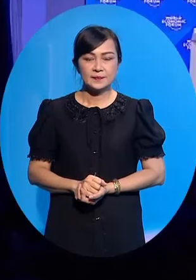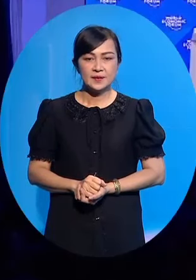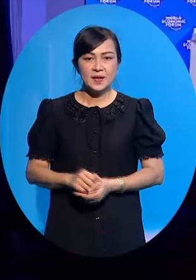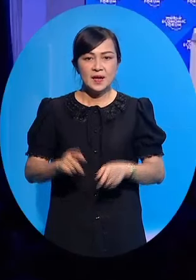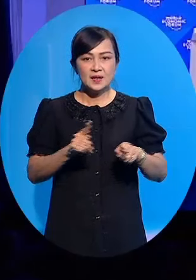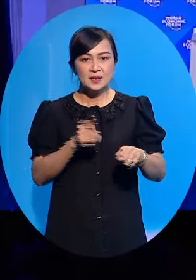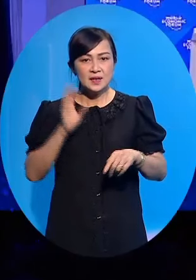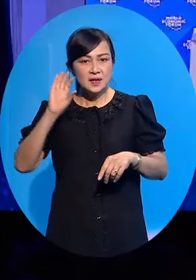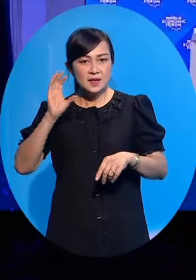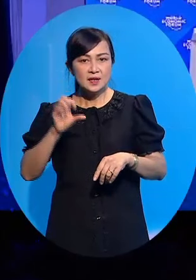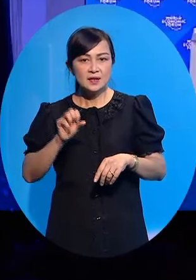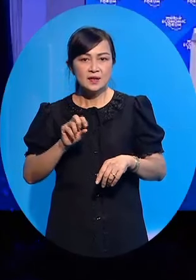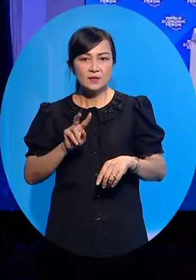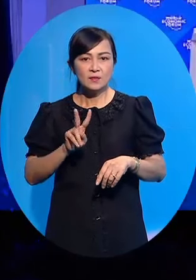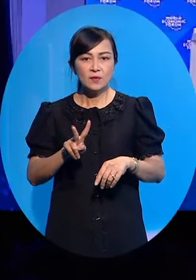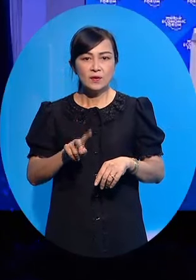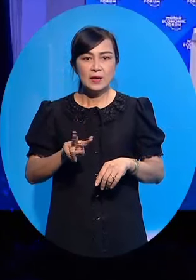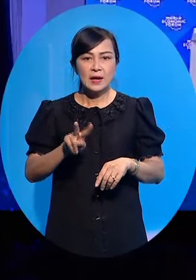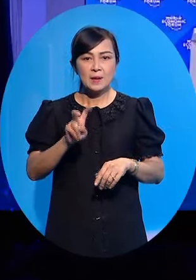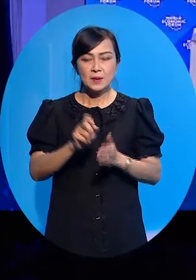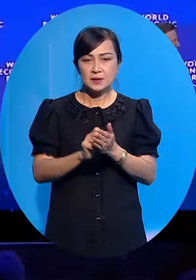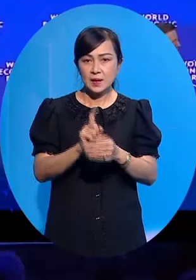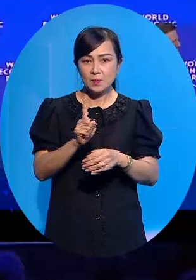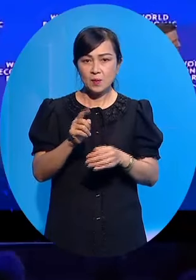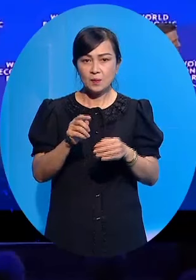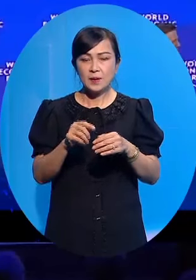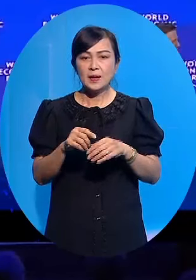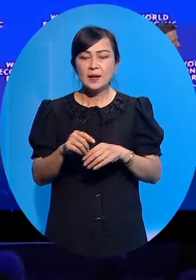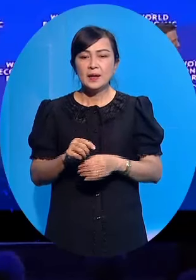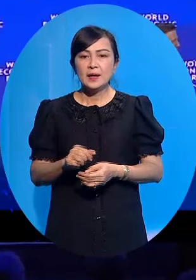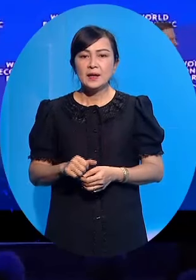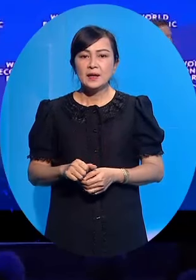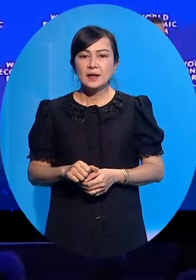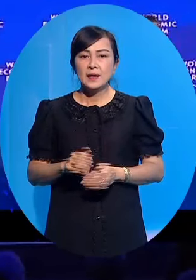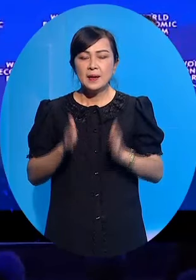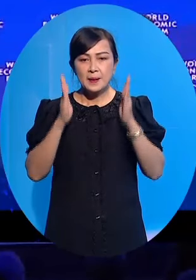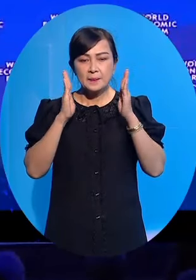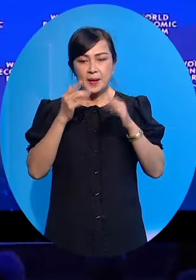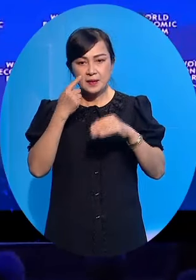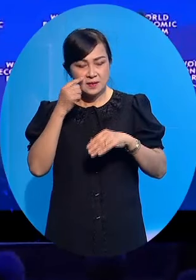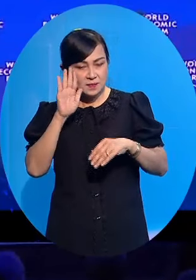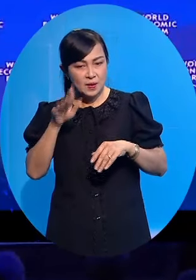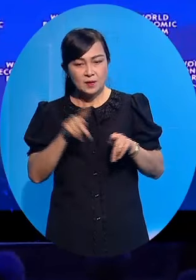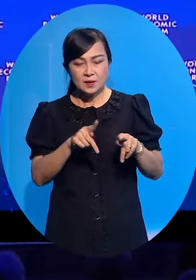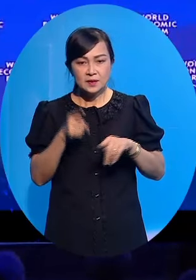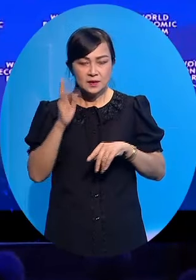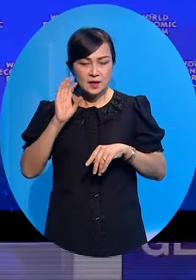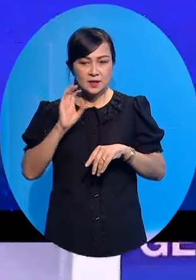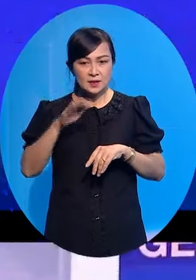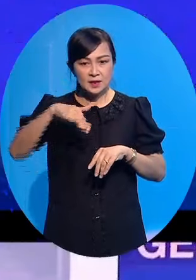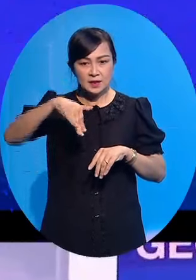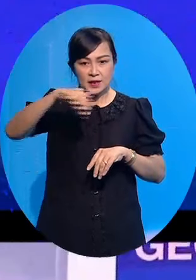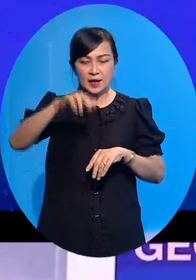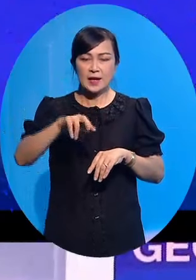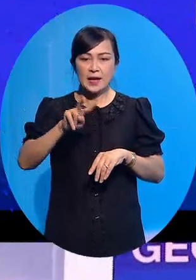Tại Diễn đàn Kinh tế Thế giới ở Davos ngày 20 tháng 1, bà Kristalina Georgieva dự báo kinh tế toàn cầu sẽ tăng